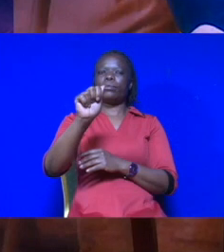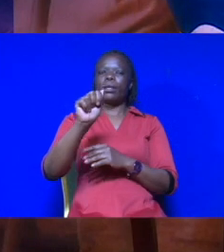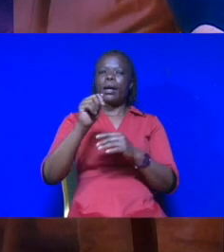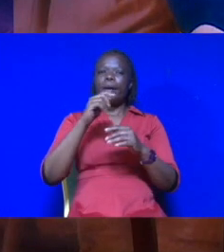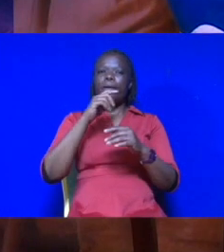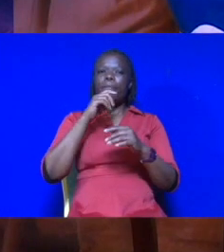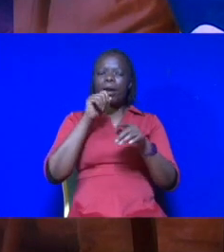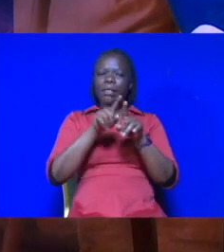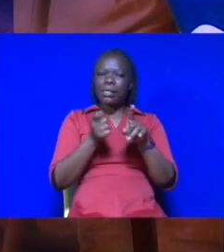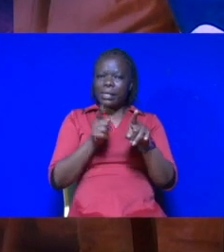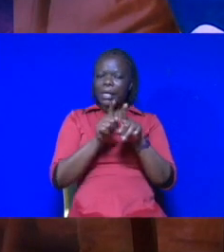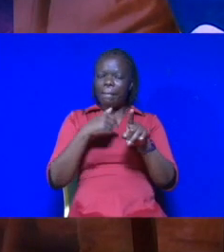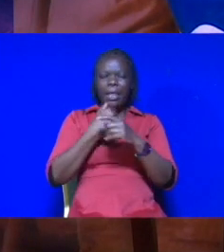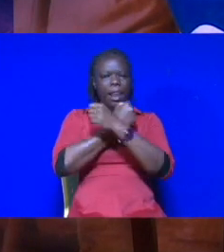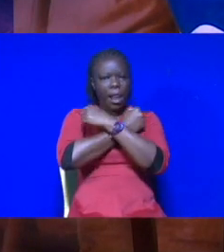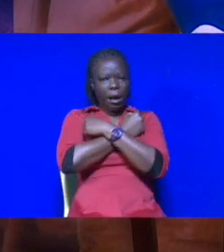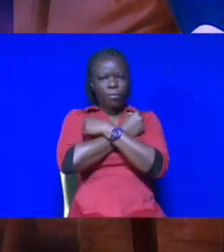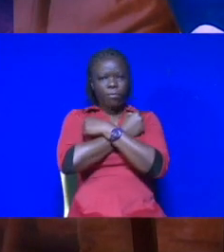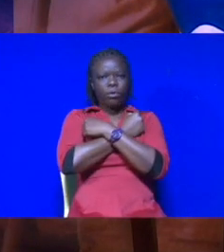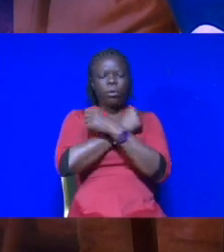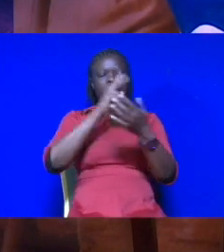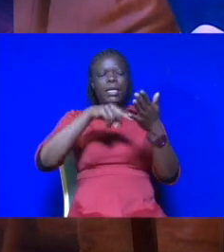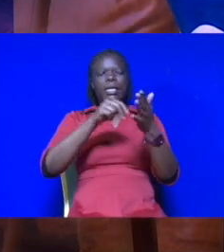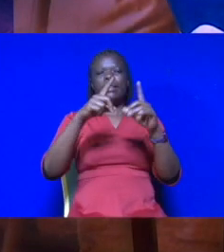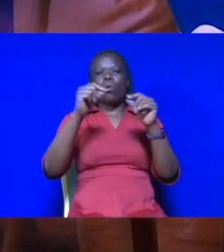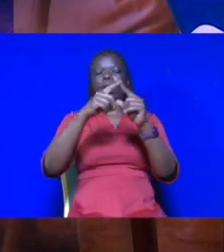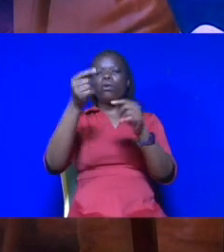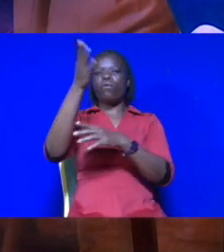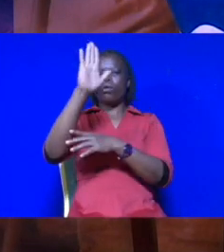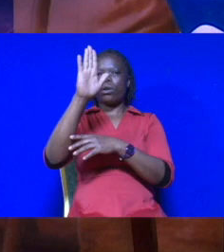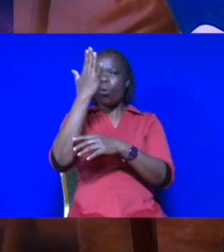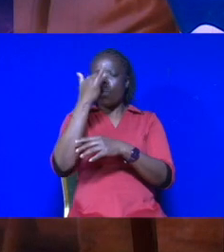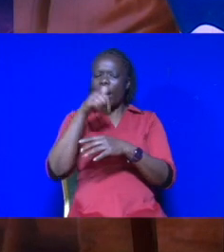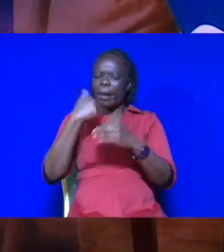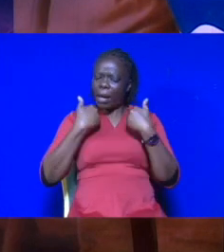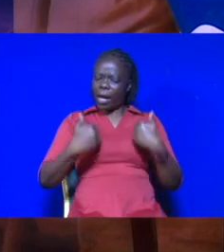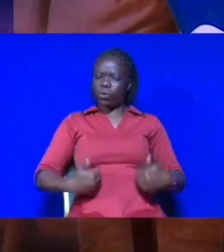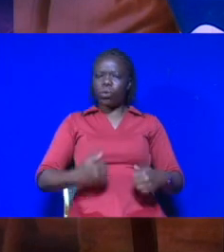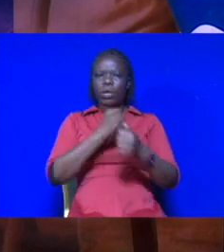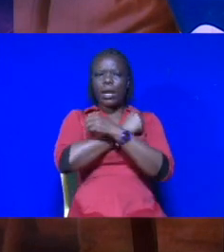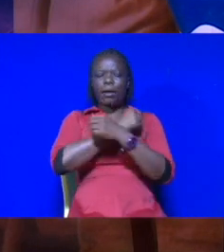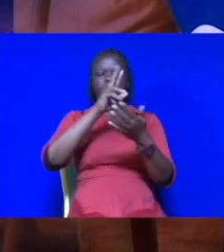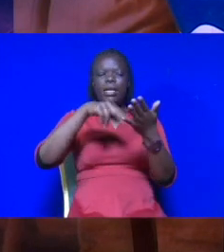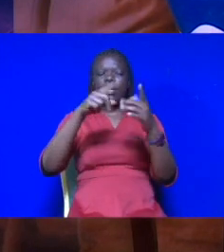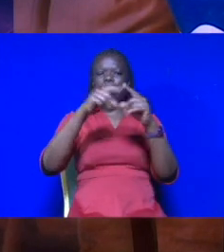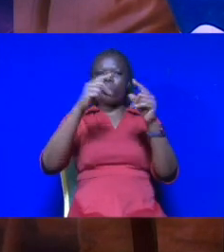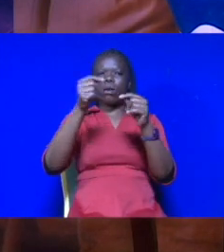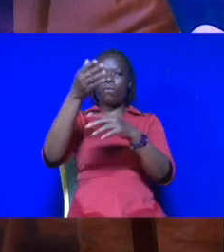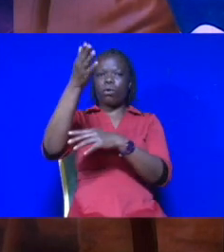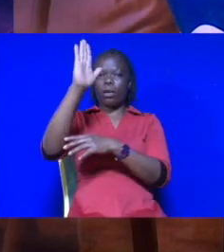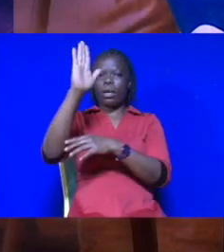mimi napenda kusoma neno la Mungu. Na kwa nini napenda kusoma neno la Mungu? Kwa maana Biblia